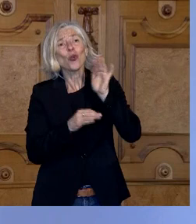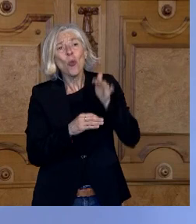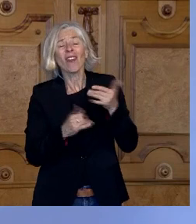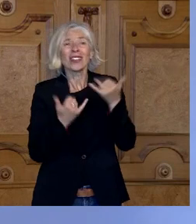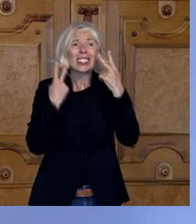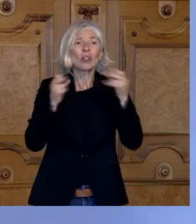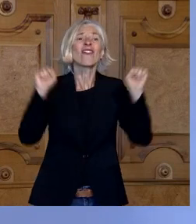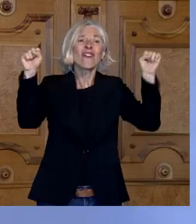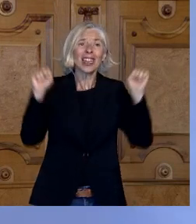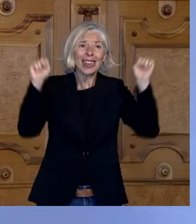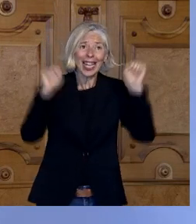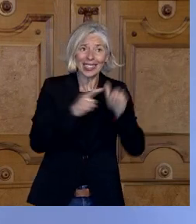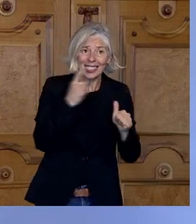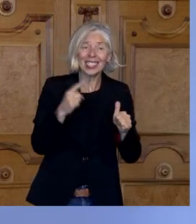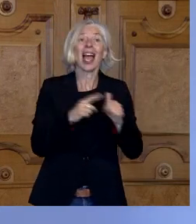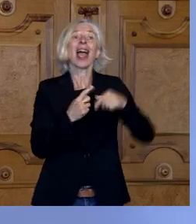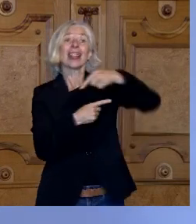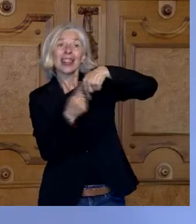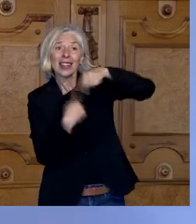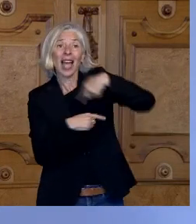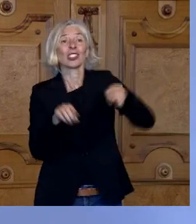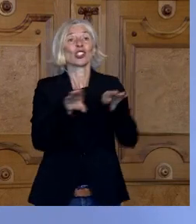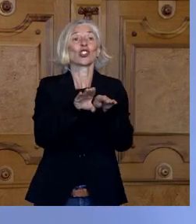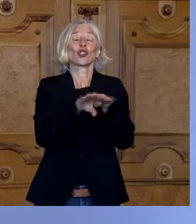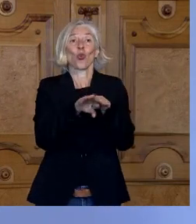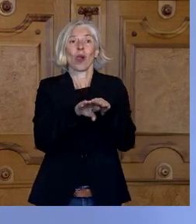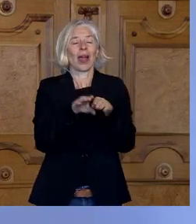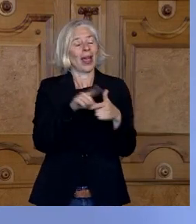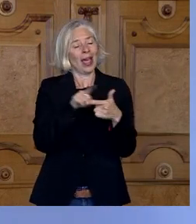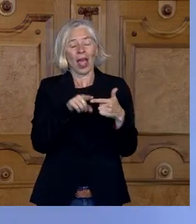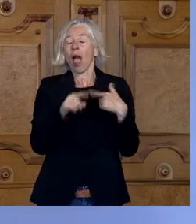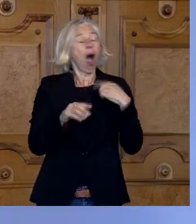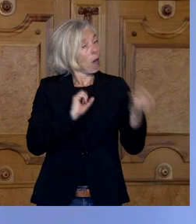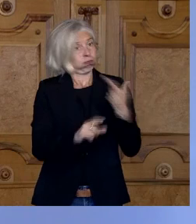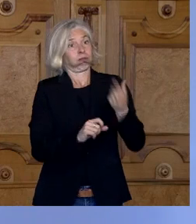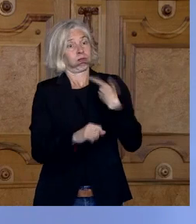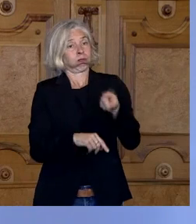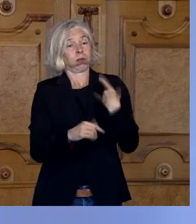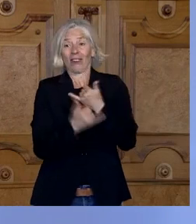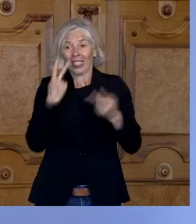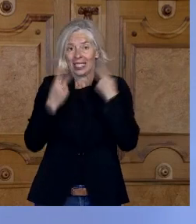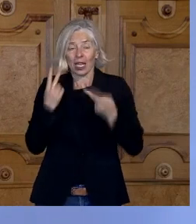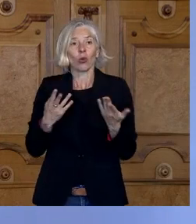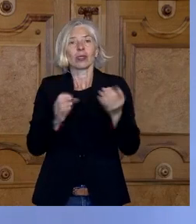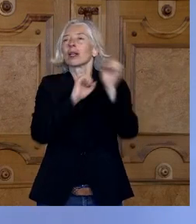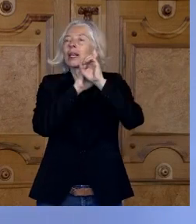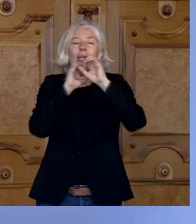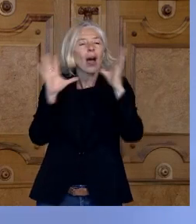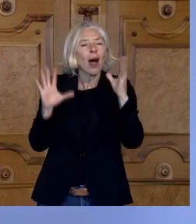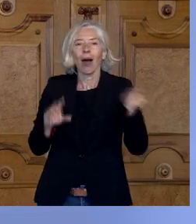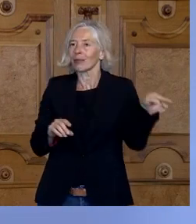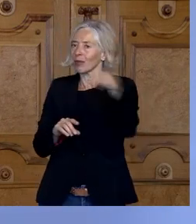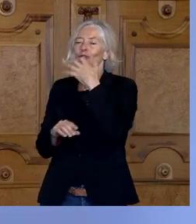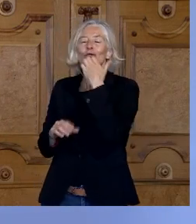und Briefe, die mich erreichen. Ich verstehe sehr gut, dass gerade auch in diesen Unternehmen natürlich der Wunsch danach groß